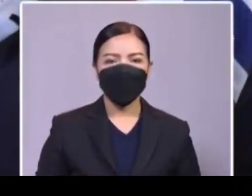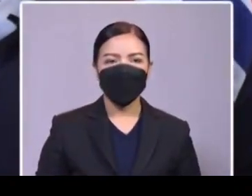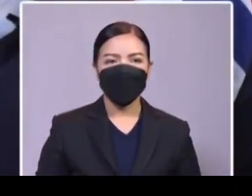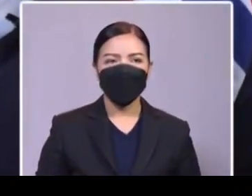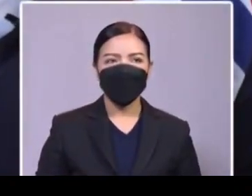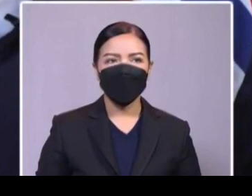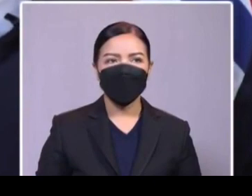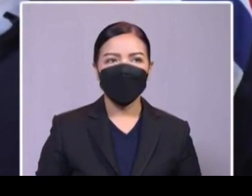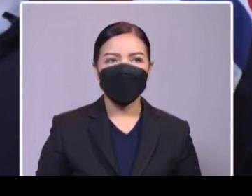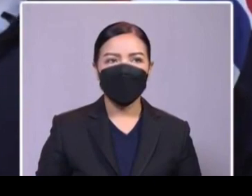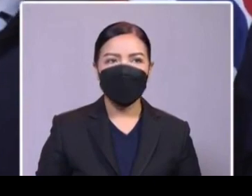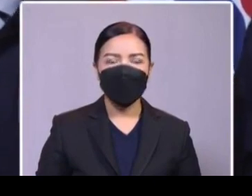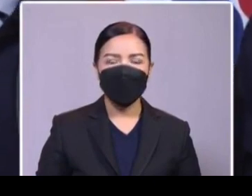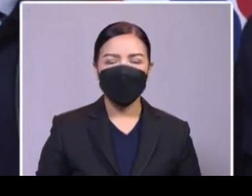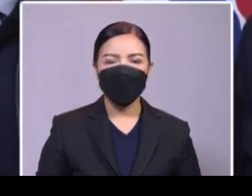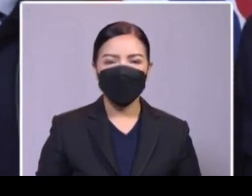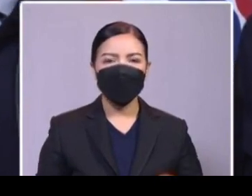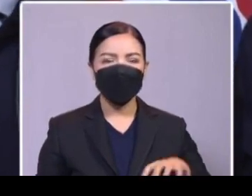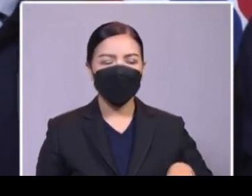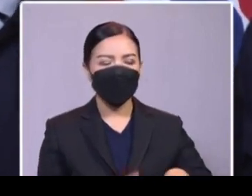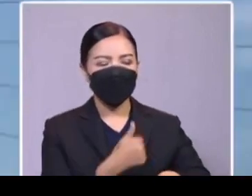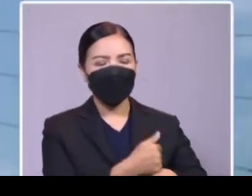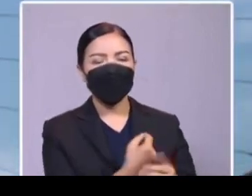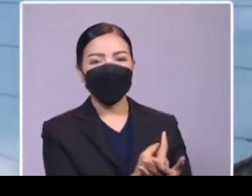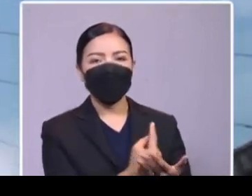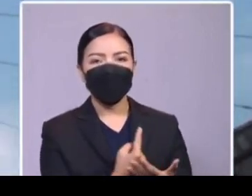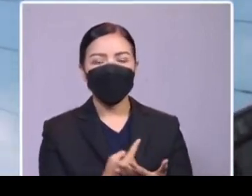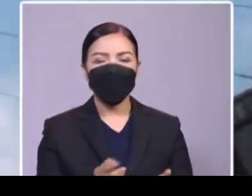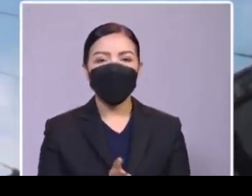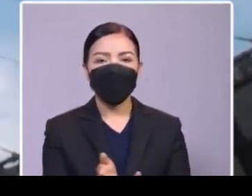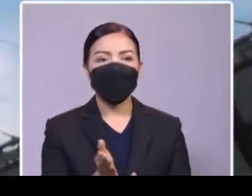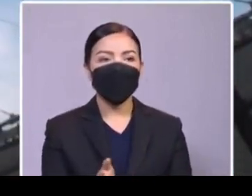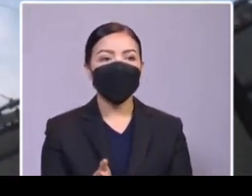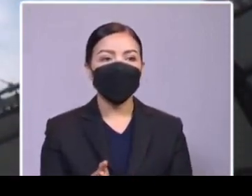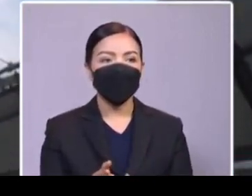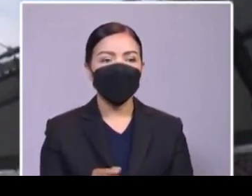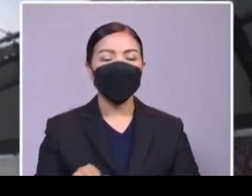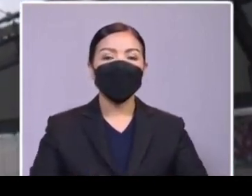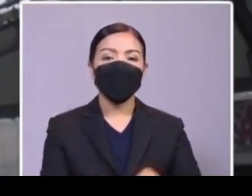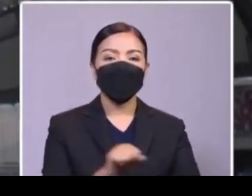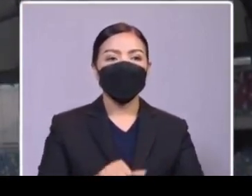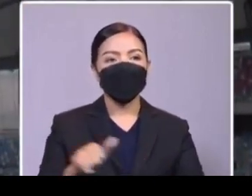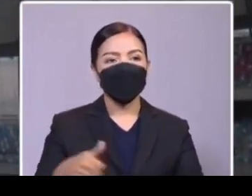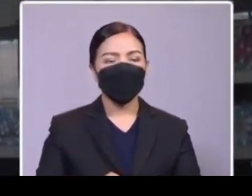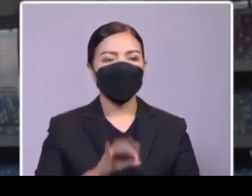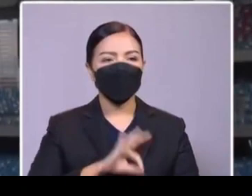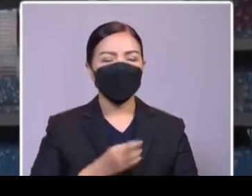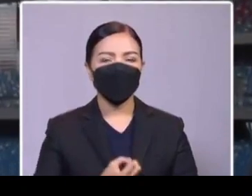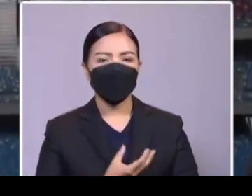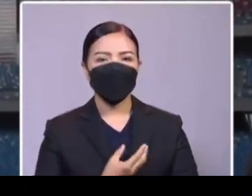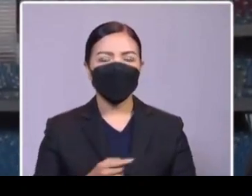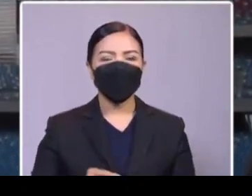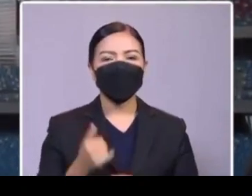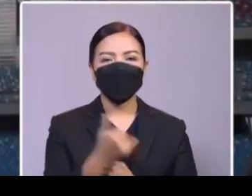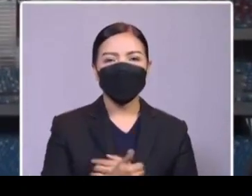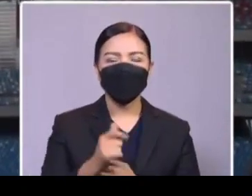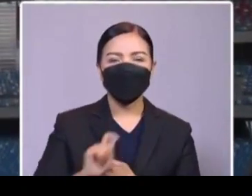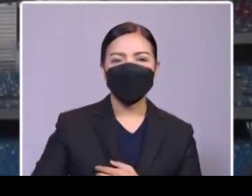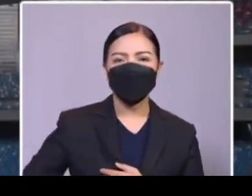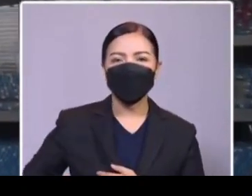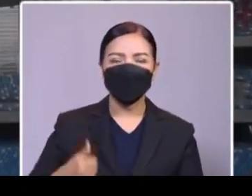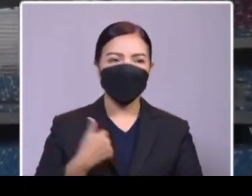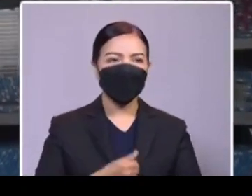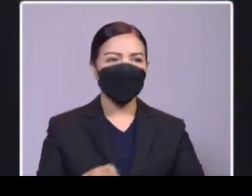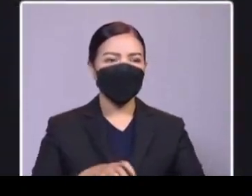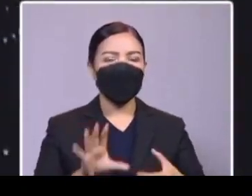็ส่วนโอนซาราเดนผู้แทนผู้อำนวยการฝ่ายสนามกีฬาแห่งชาติกัมพูชามรดกเตโซกล่าวว่ารู้สึกตื่นเต้นมากที่ประเทศกัมพูชาจะได้เป็นเ